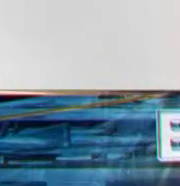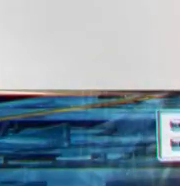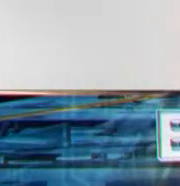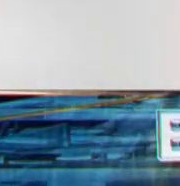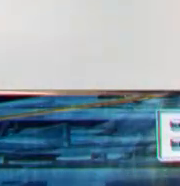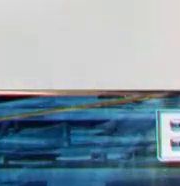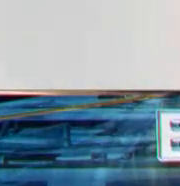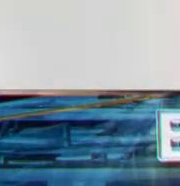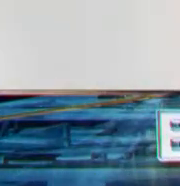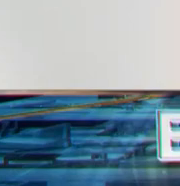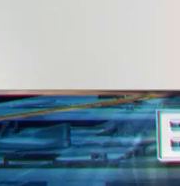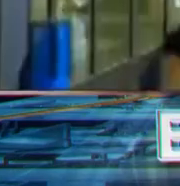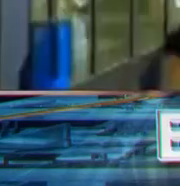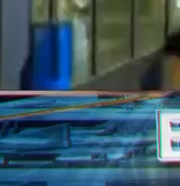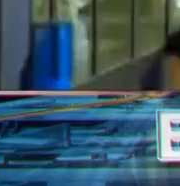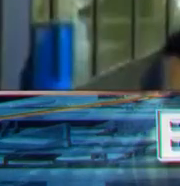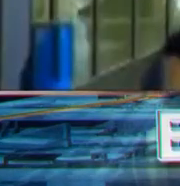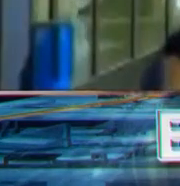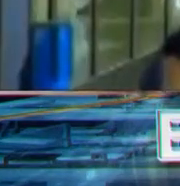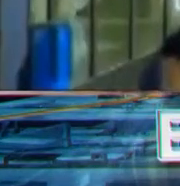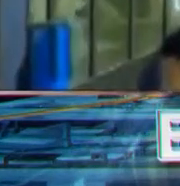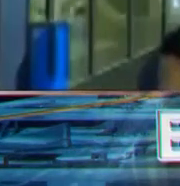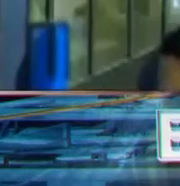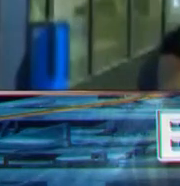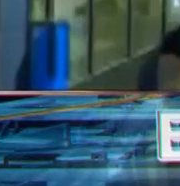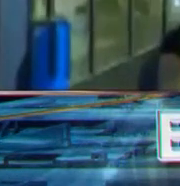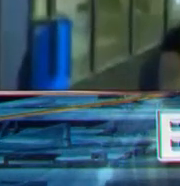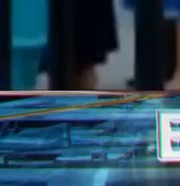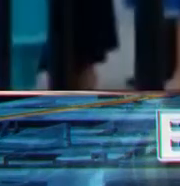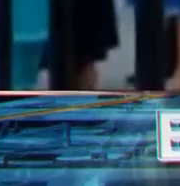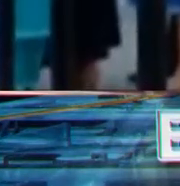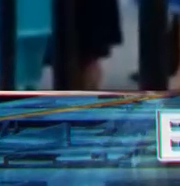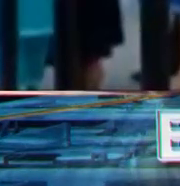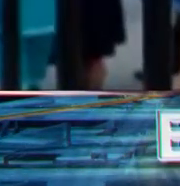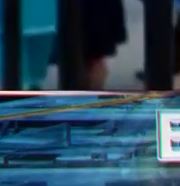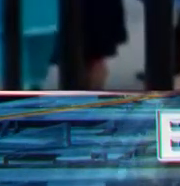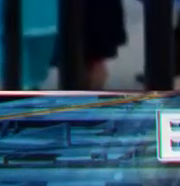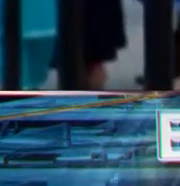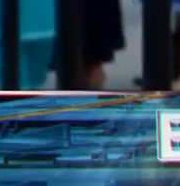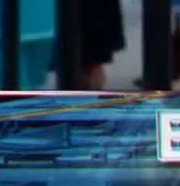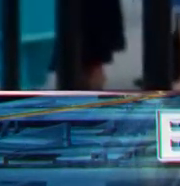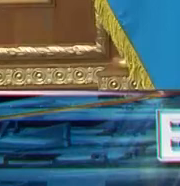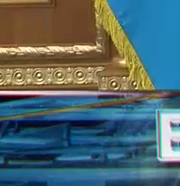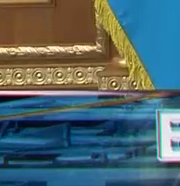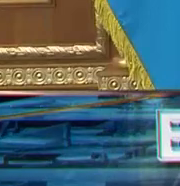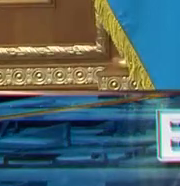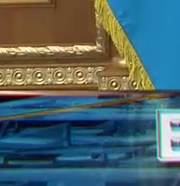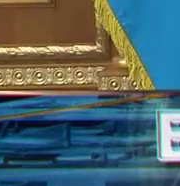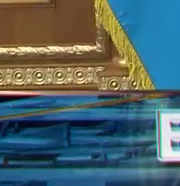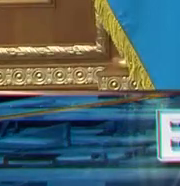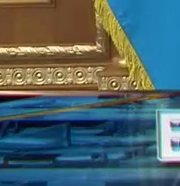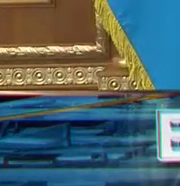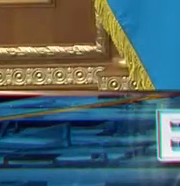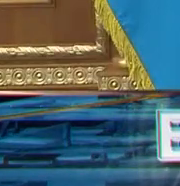Елде төтенше жағдай енгізілді. Қазақстандағы ахуалға байланысты мемлекет басшысы Қасым Жомарт Тоқаев халыққа үндеу жариялады. Бәріміз